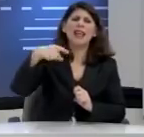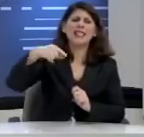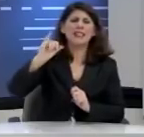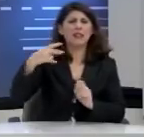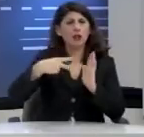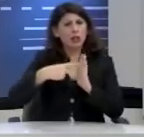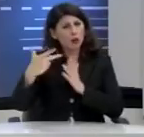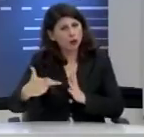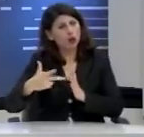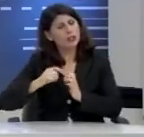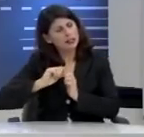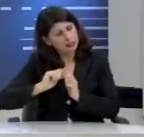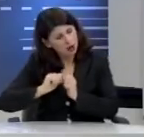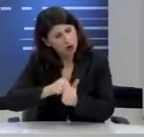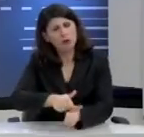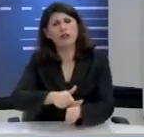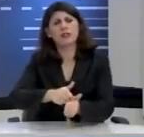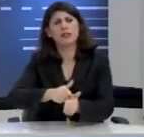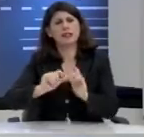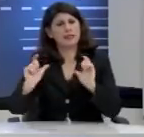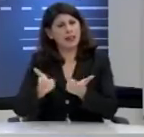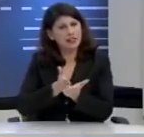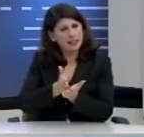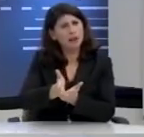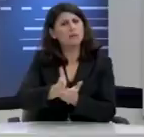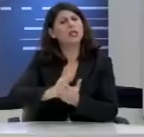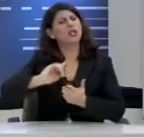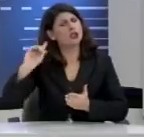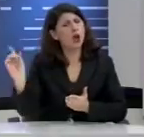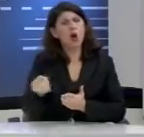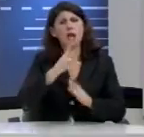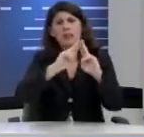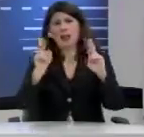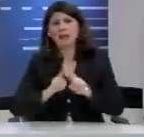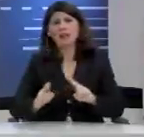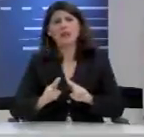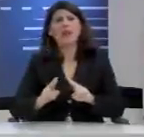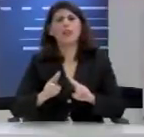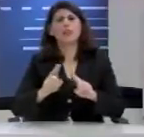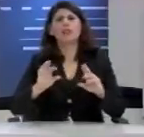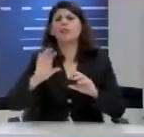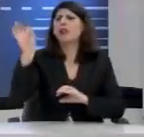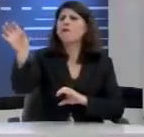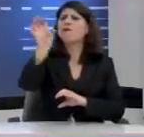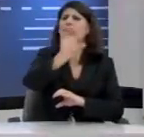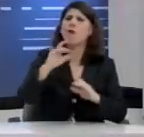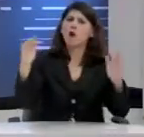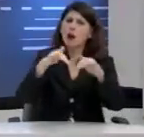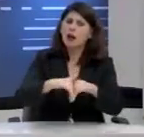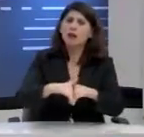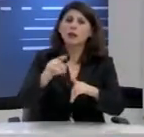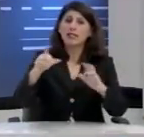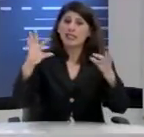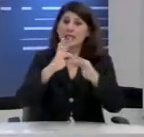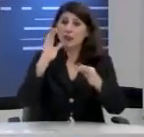οποία ακολουθούσατε κι εσείς και σε όλα τα διεθνή φόρα αυτό λέγατε και σε όλες τις προγραμματικές σας δηλώσεις αυτό λέγατε, σύνθετη ονομασία με τον